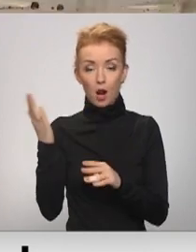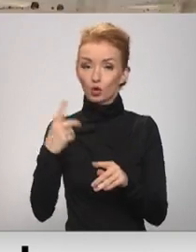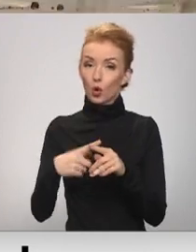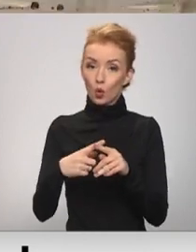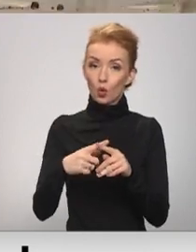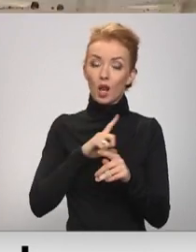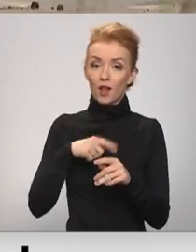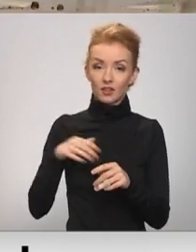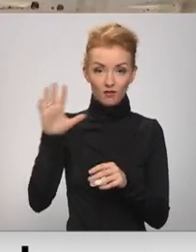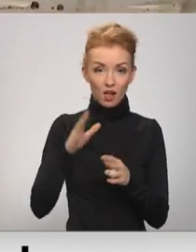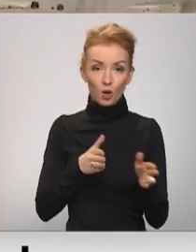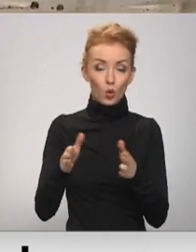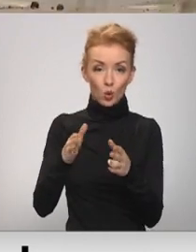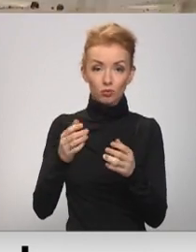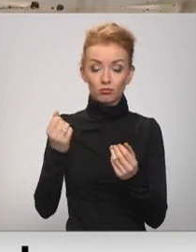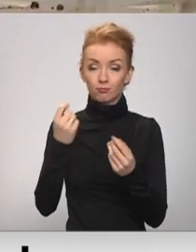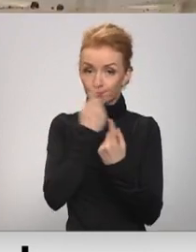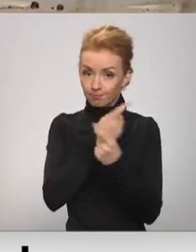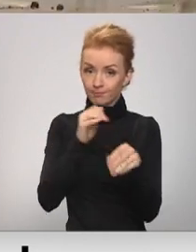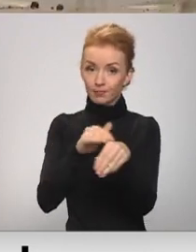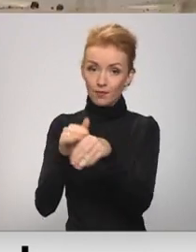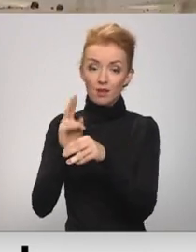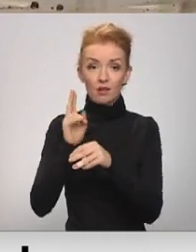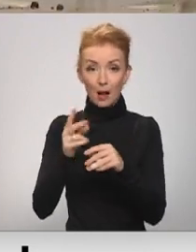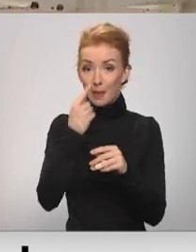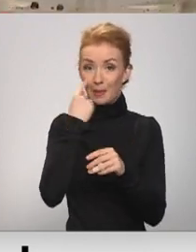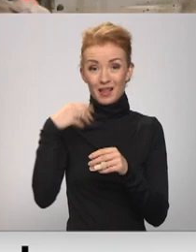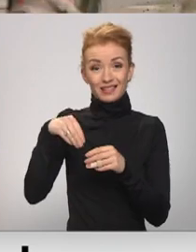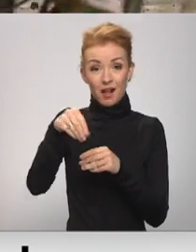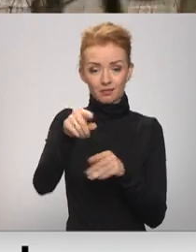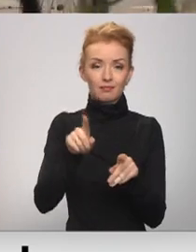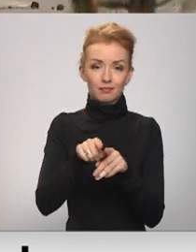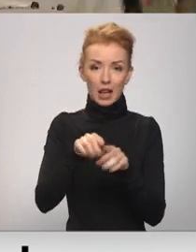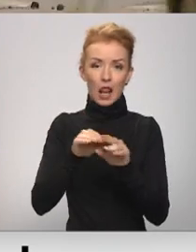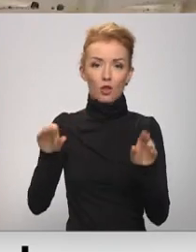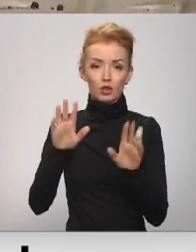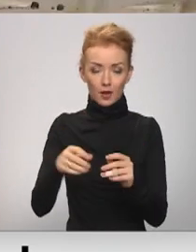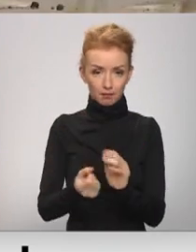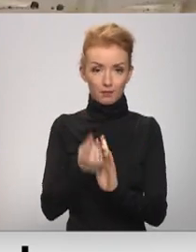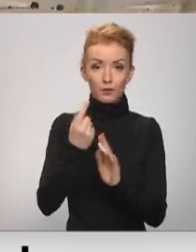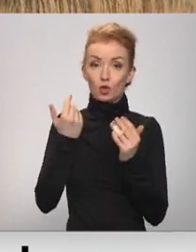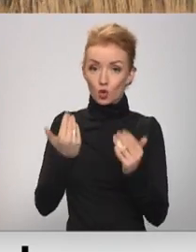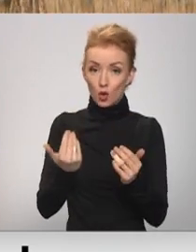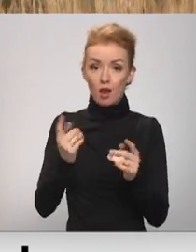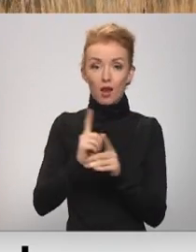Uzņēmumā Latvijas valsts ceļi atgādina, ka arī nesen apstrādāti ceļi var aplidot. Sinoptiķi paredz, ka arī šovakar